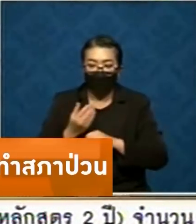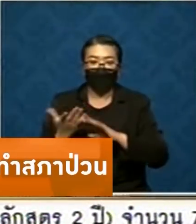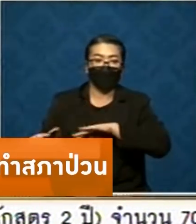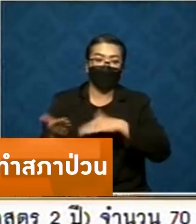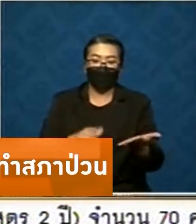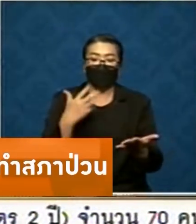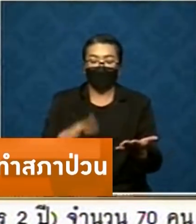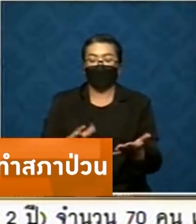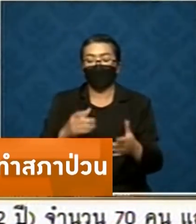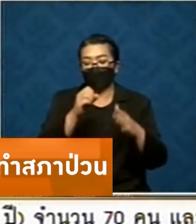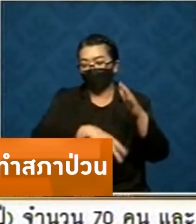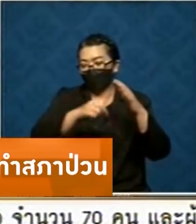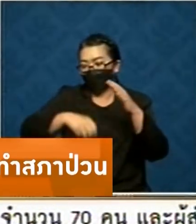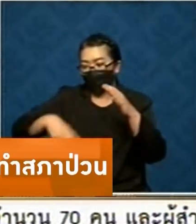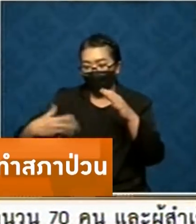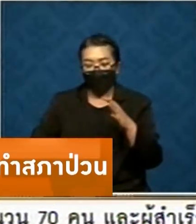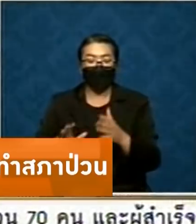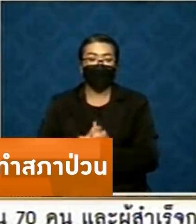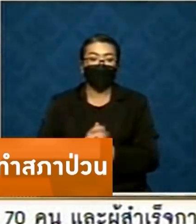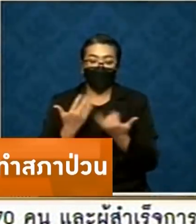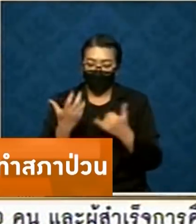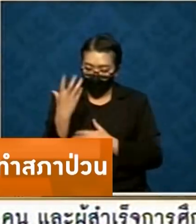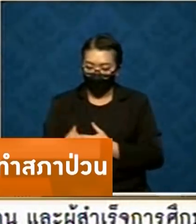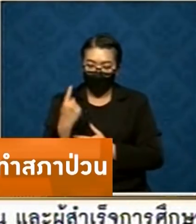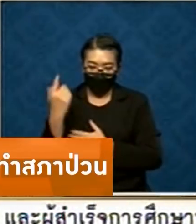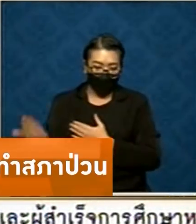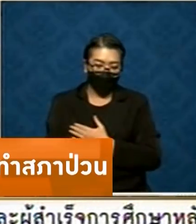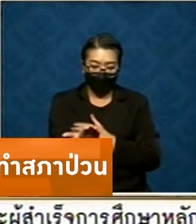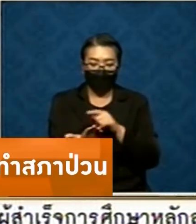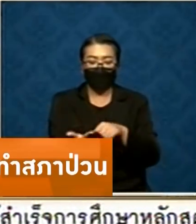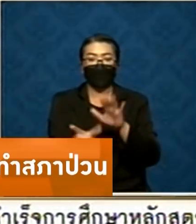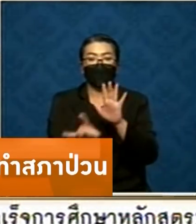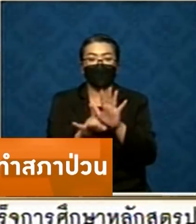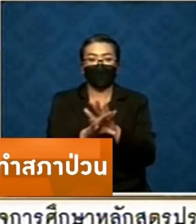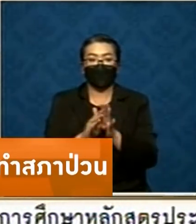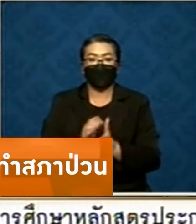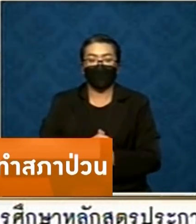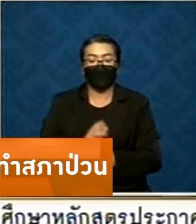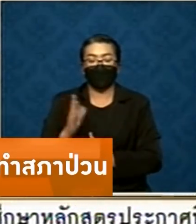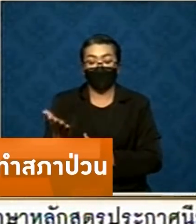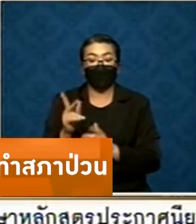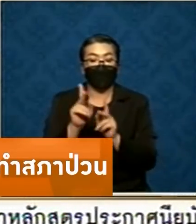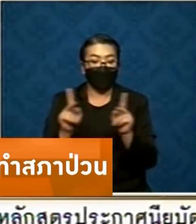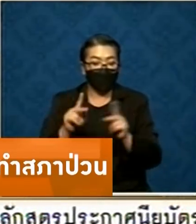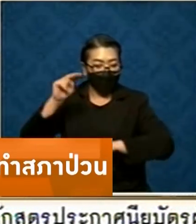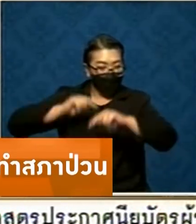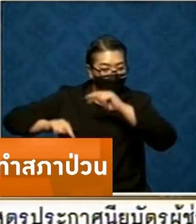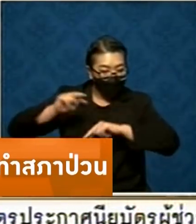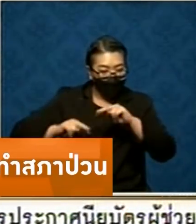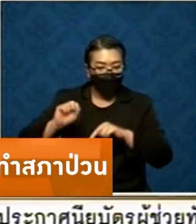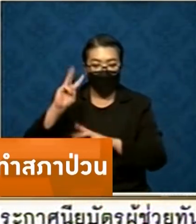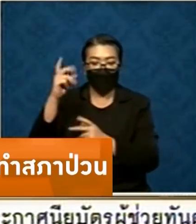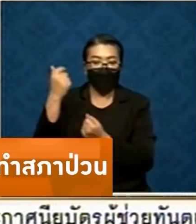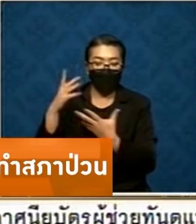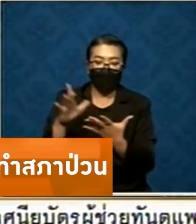ในฟังไฟค้านไปด้วยกันเองหรือเปล่าหลังจากนั้นเรื่องก็เลยลุกลามเป็นตกลงเพื่อไทยผิดก้าวไกลผิดนะครับซึ่งจริงๆแล้วมัน